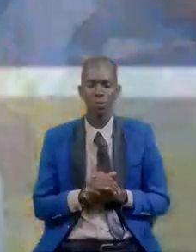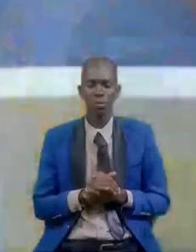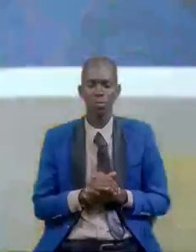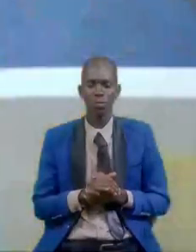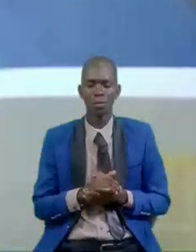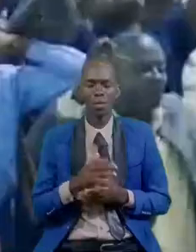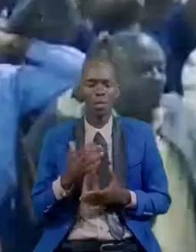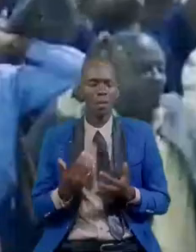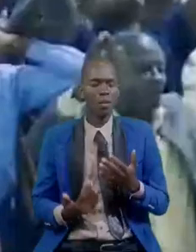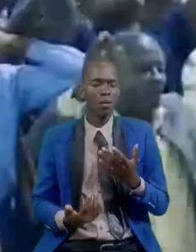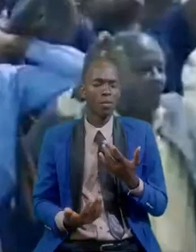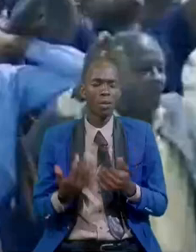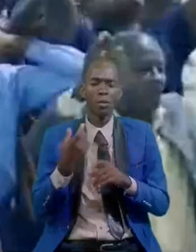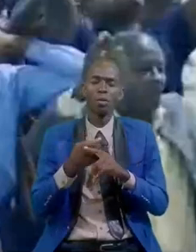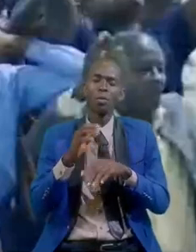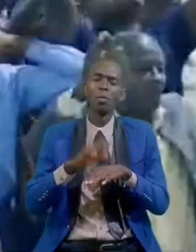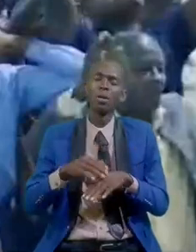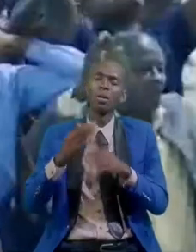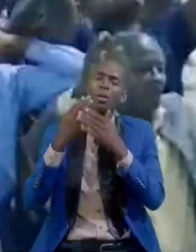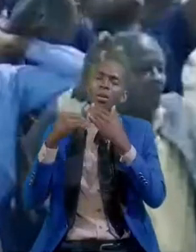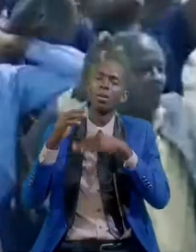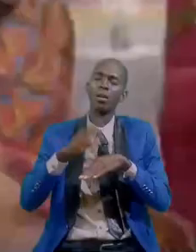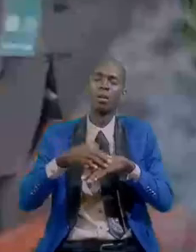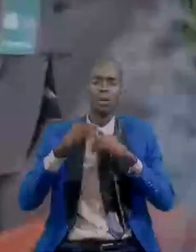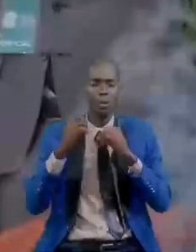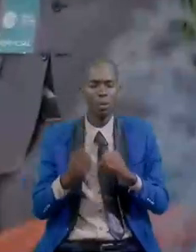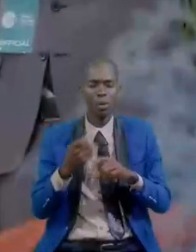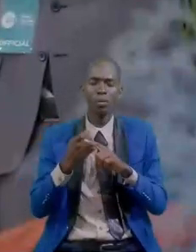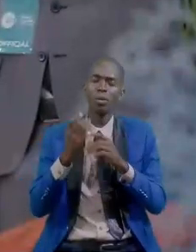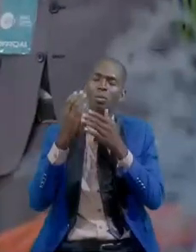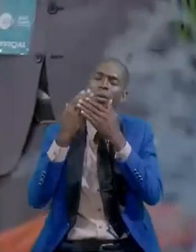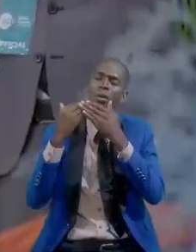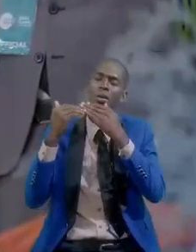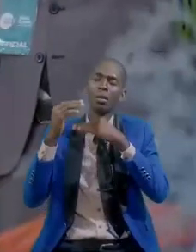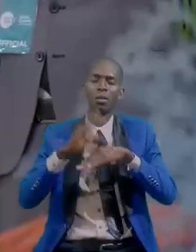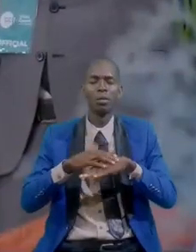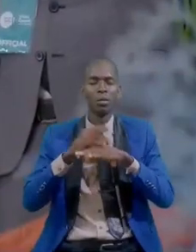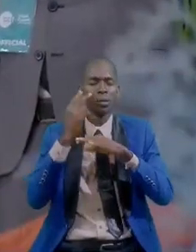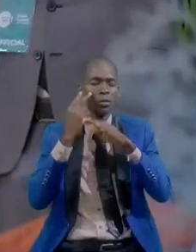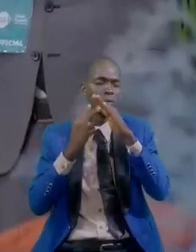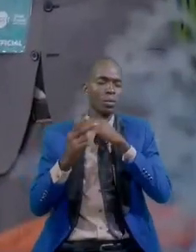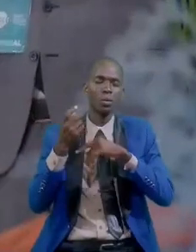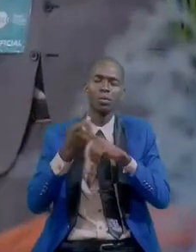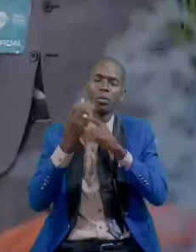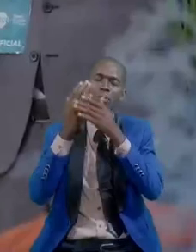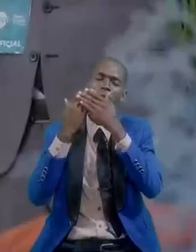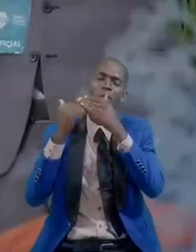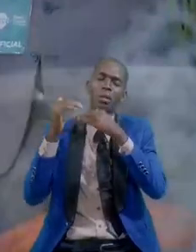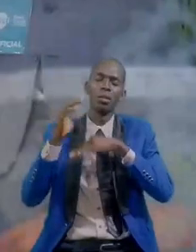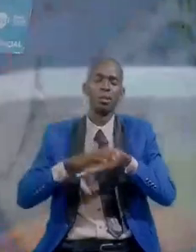Le feu d'en haut, la puissance d'en haut, la vision d'en